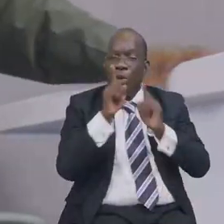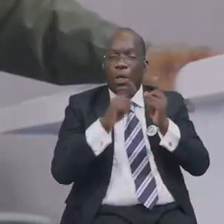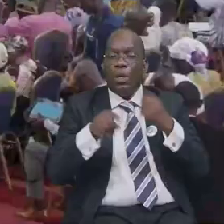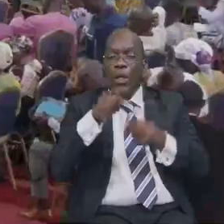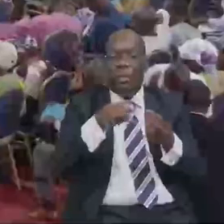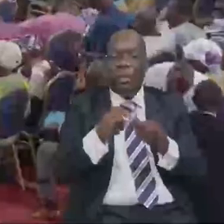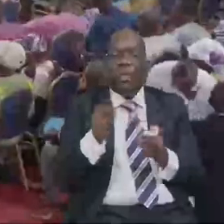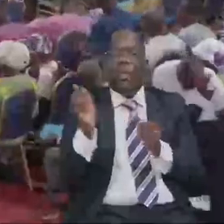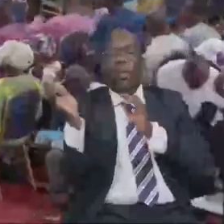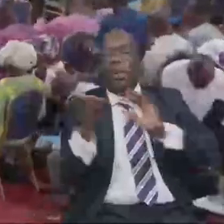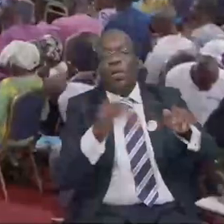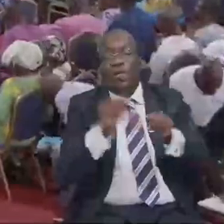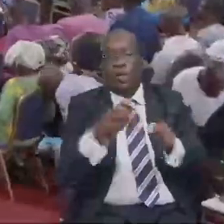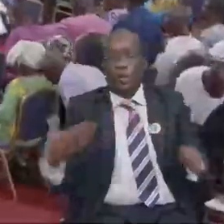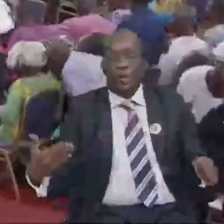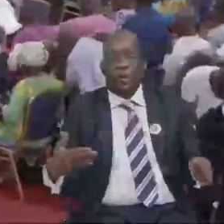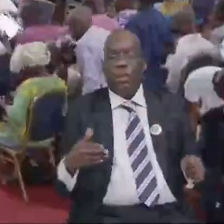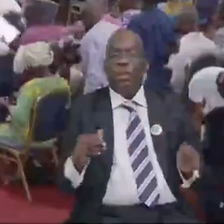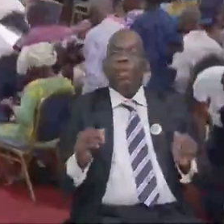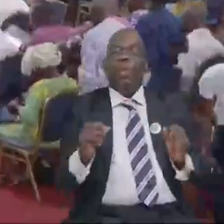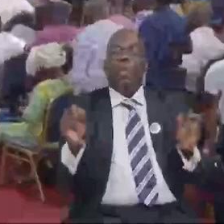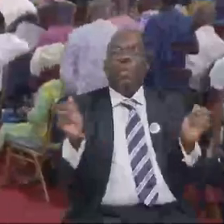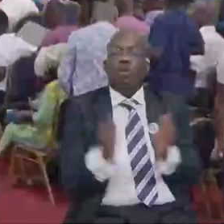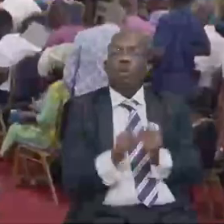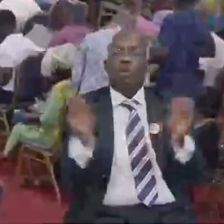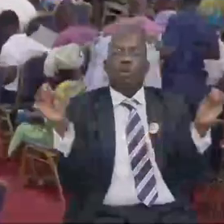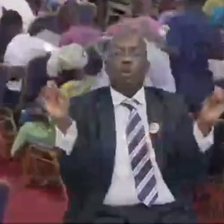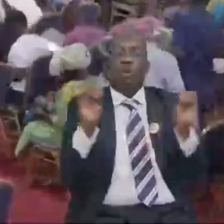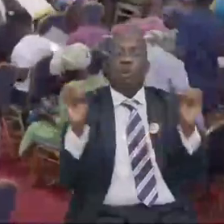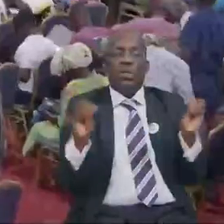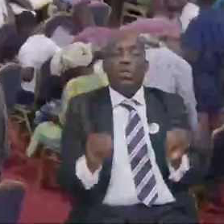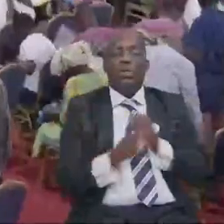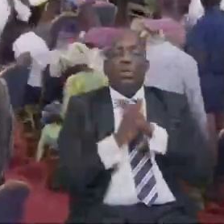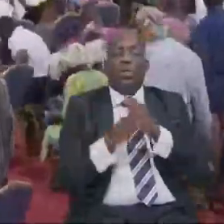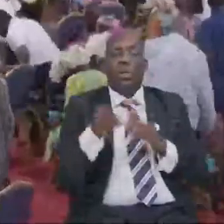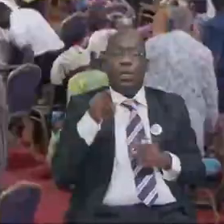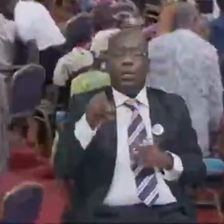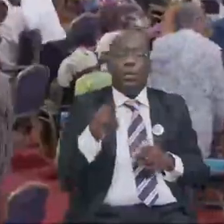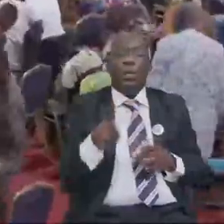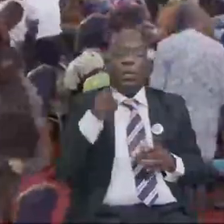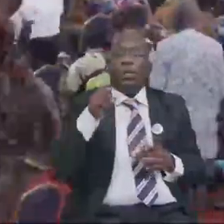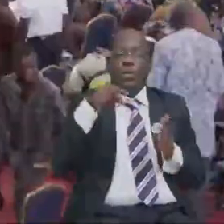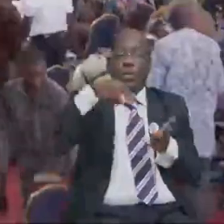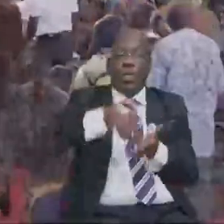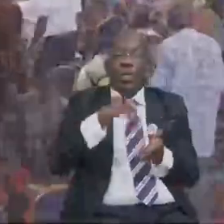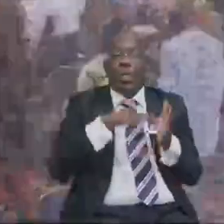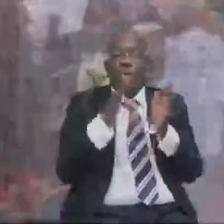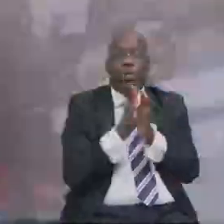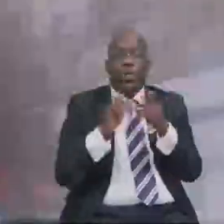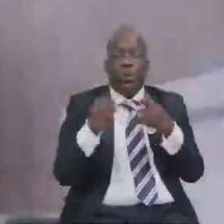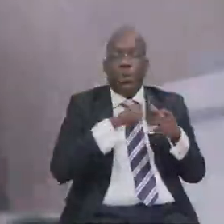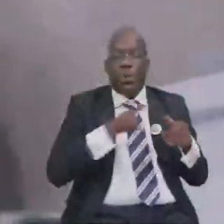Mets tout de côté, sans que rien ne t'empêche, tu te lèves et tu pries le Seigneur. Et comme tu pries le